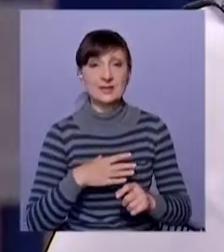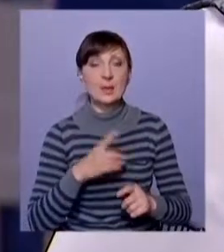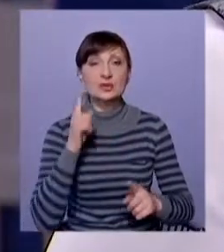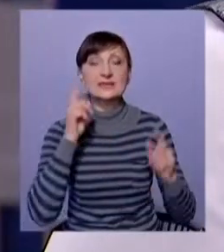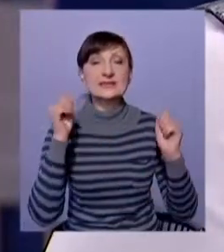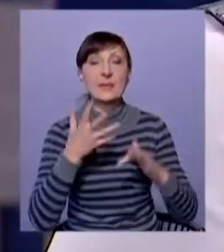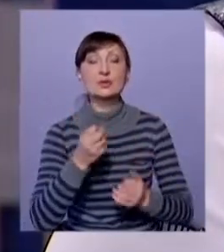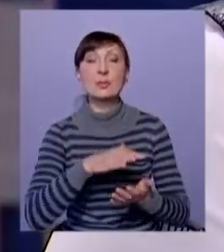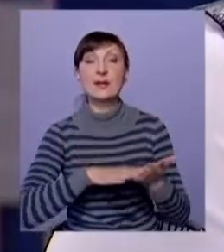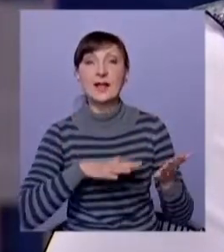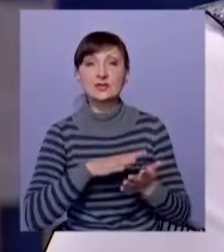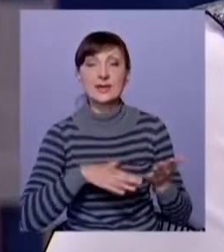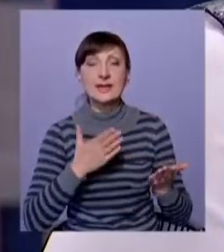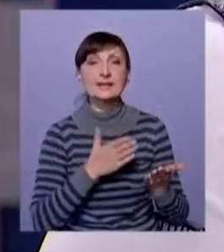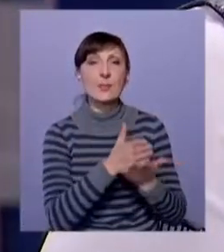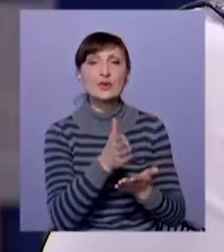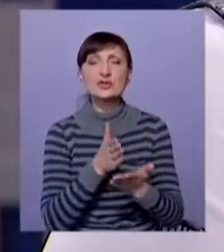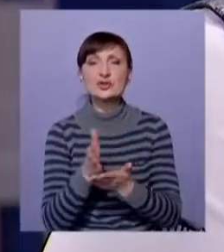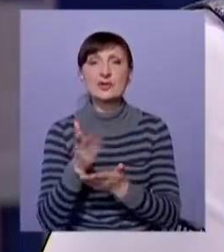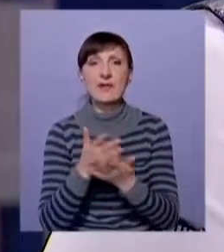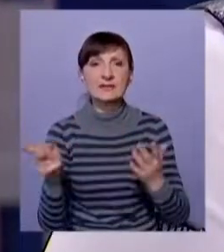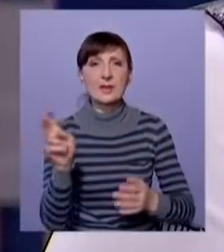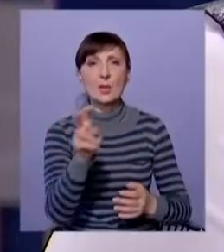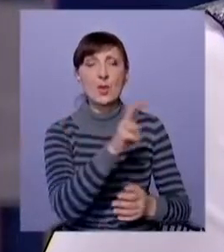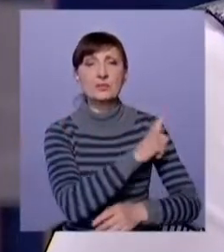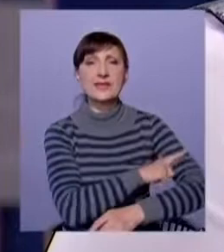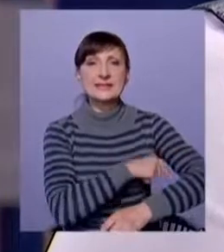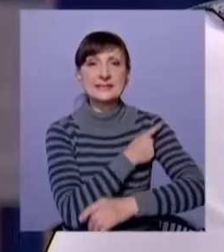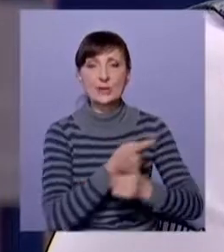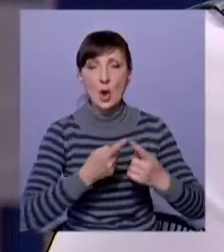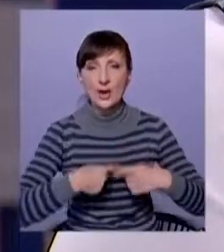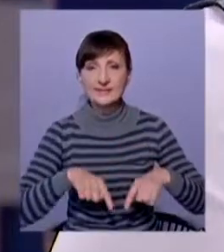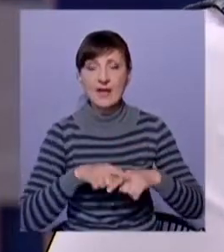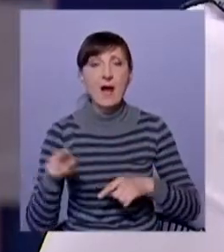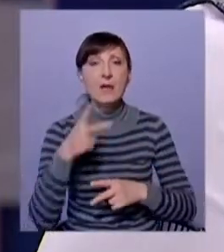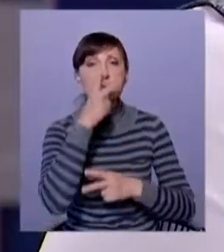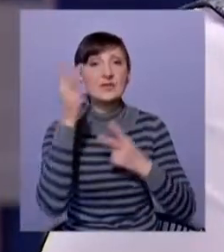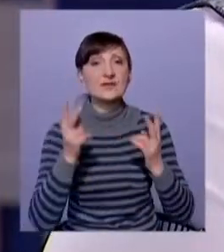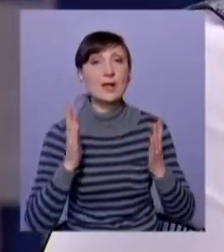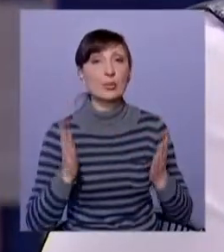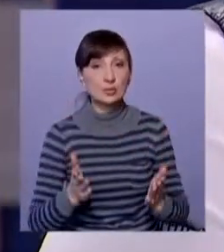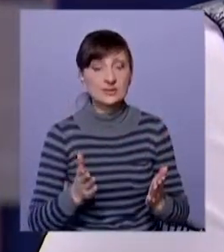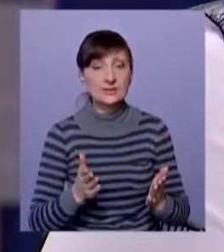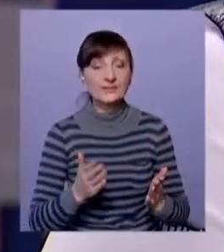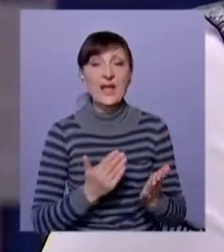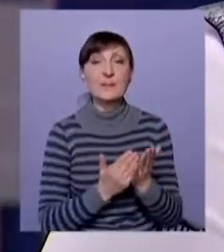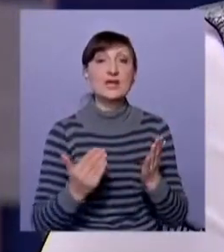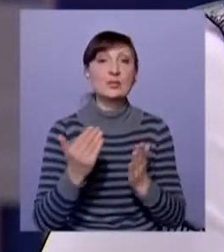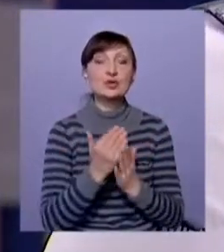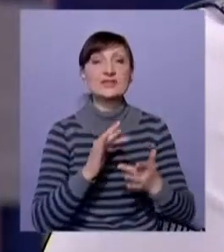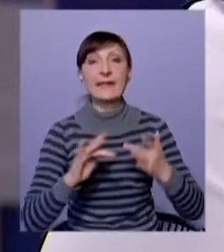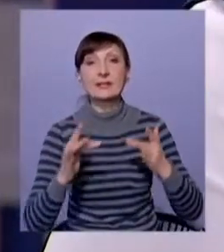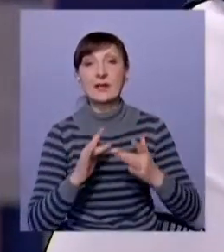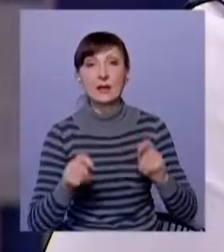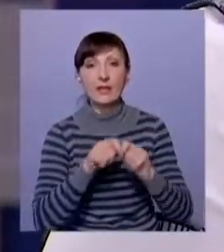еще продолжается, идет посещение объектов непосредственно медицинских организаций, там они увидят и, как говорится, преимущества